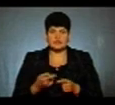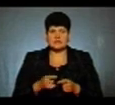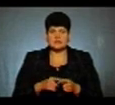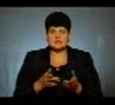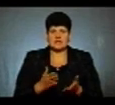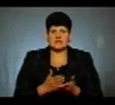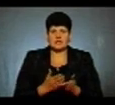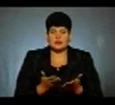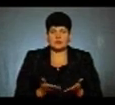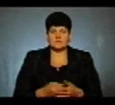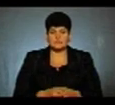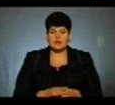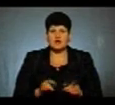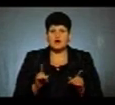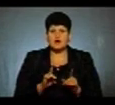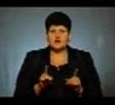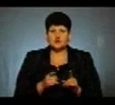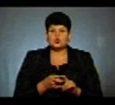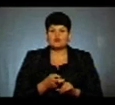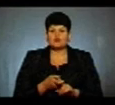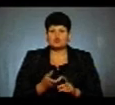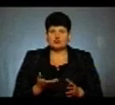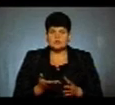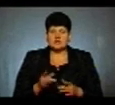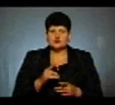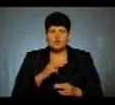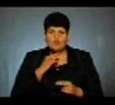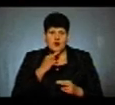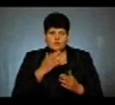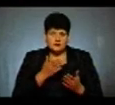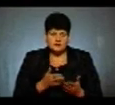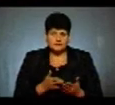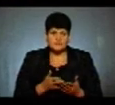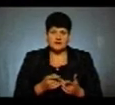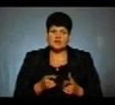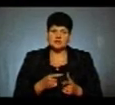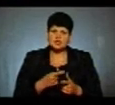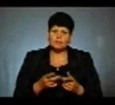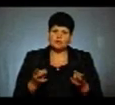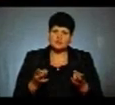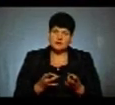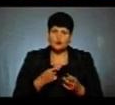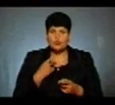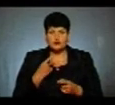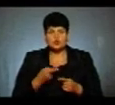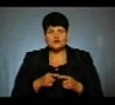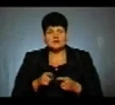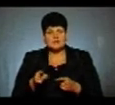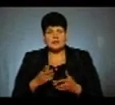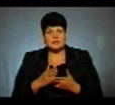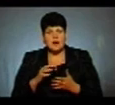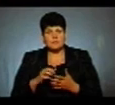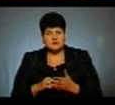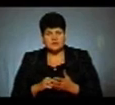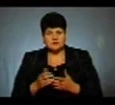І це є, так? А що стосується, на що звертати увагу, чи потрібно казати, що певні засоби є